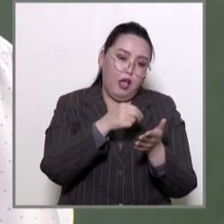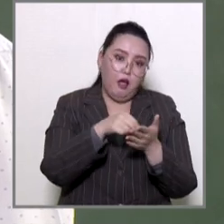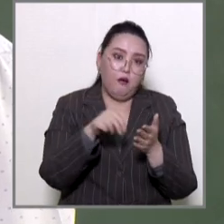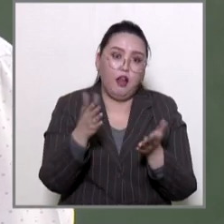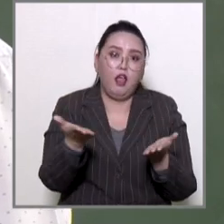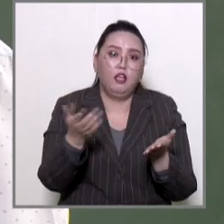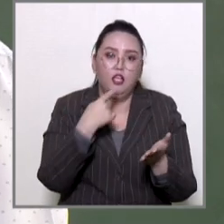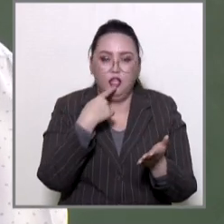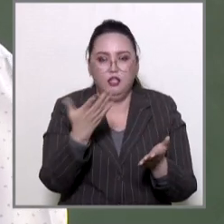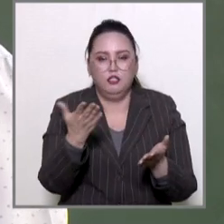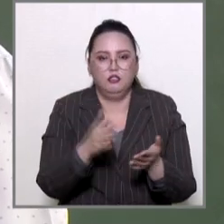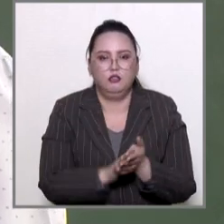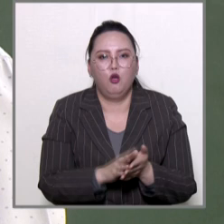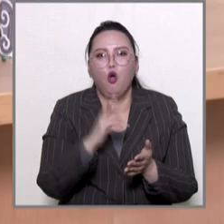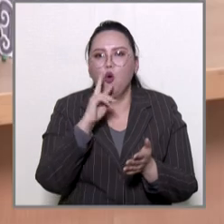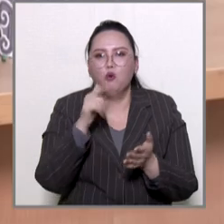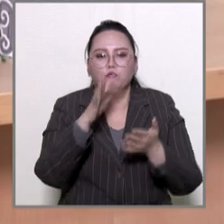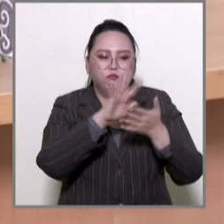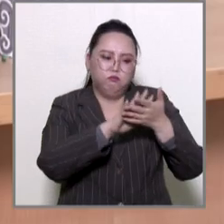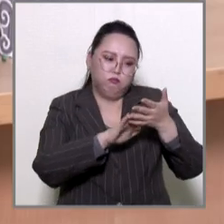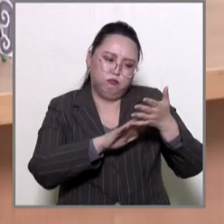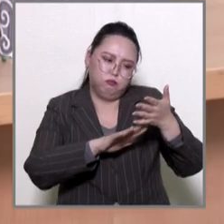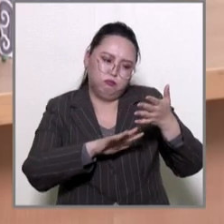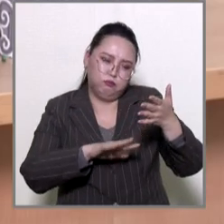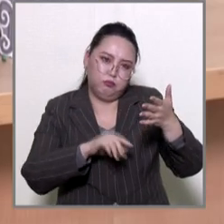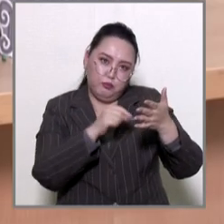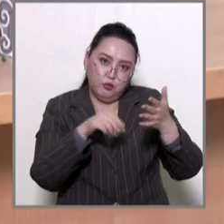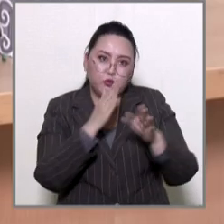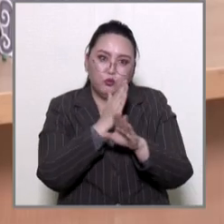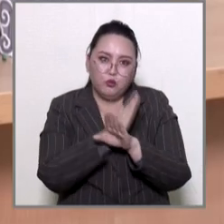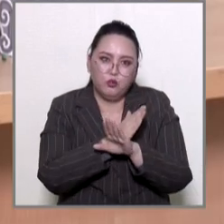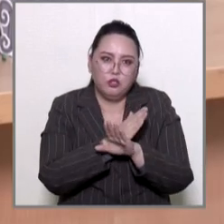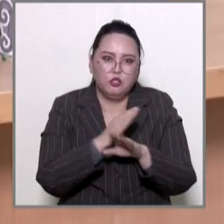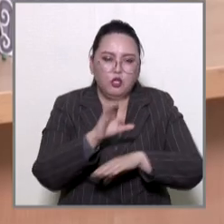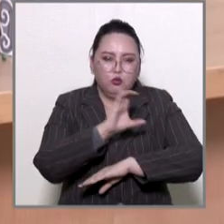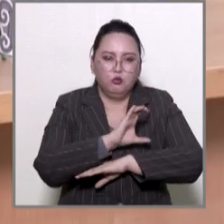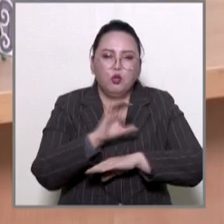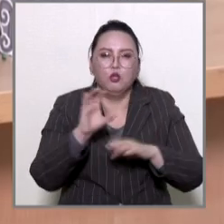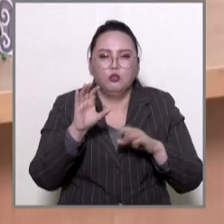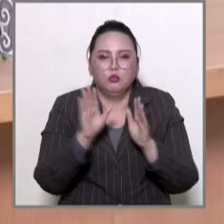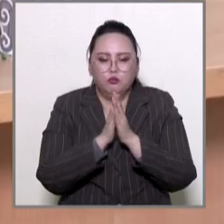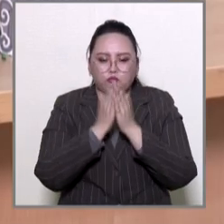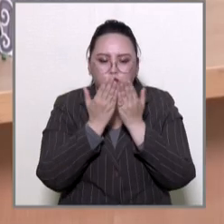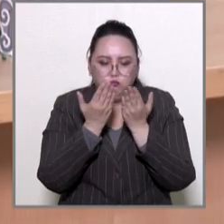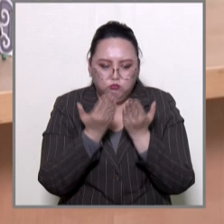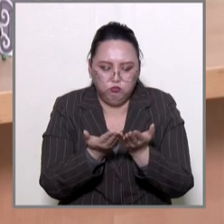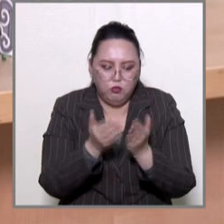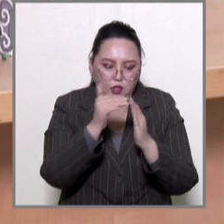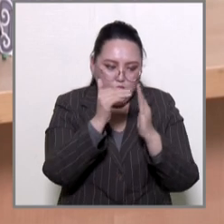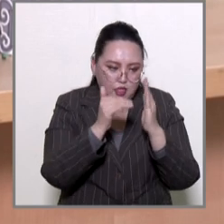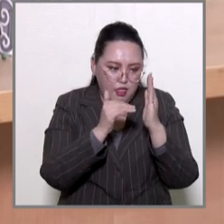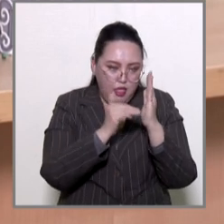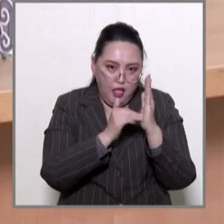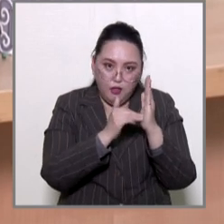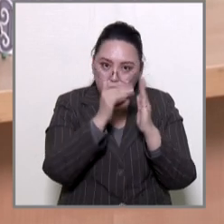энэ үгсээ жагсааж бичээд сурагчийн лавлах монгол хэлний тал бичгээсээ үгийн тайлбарыг